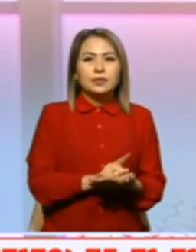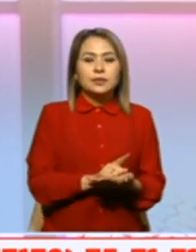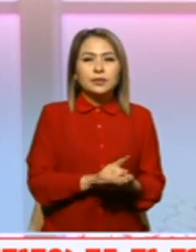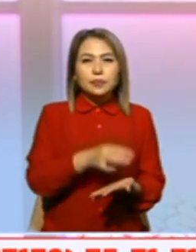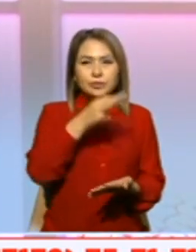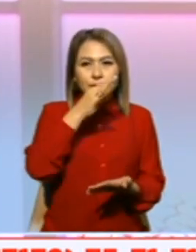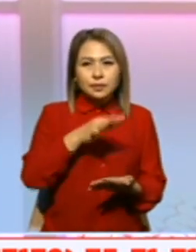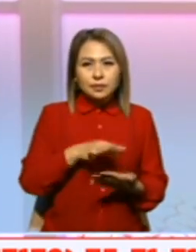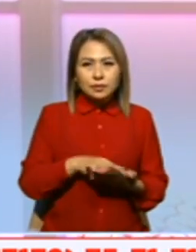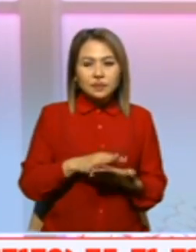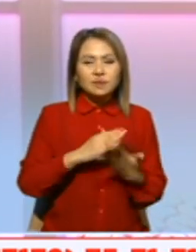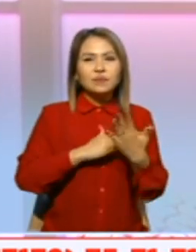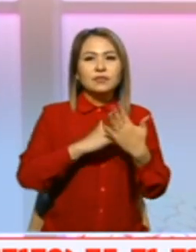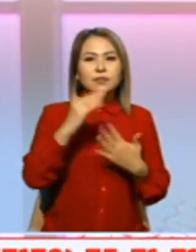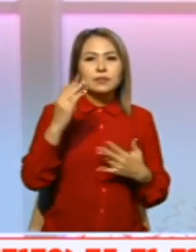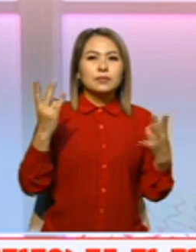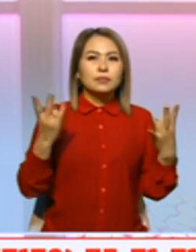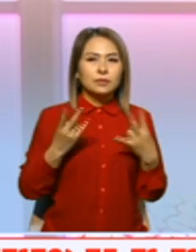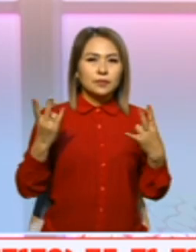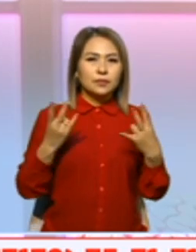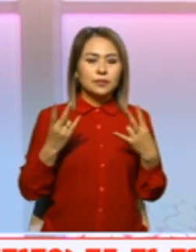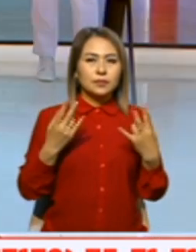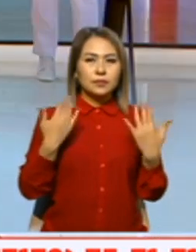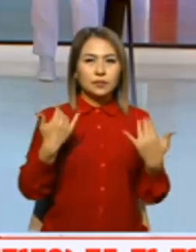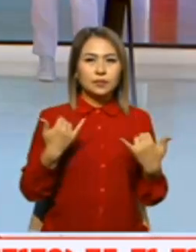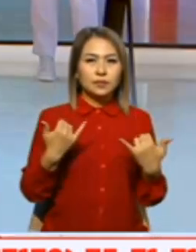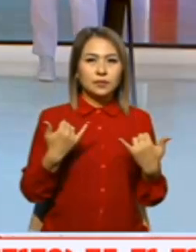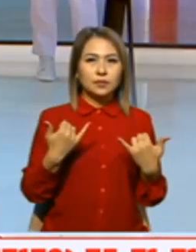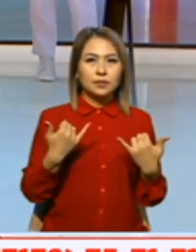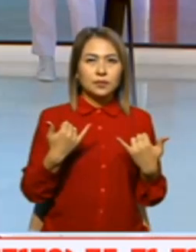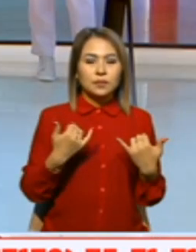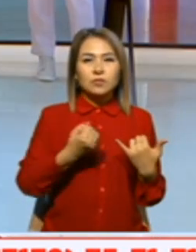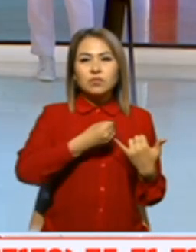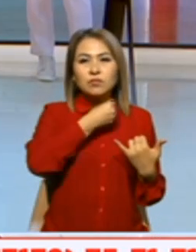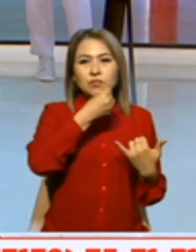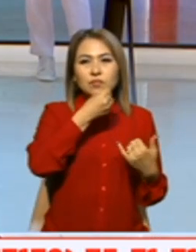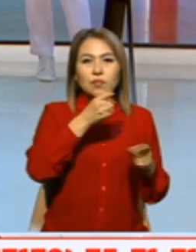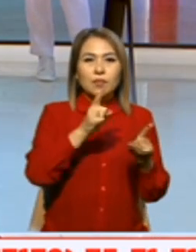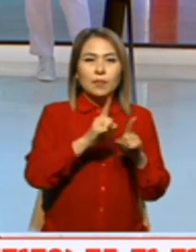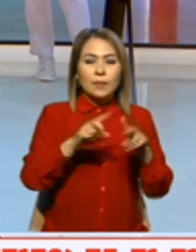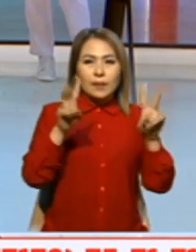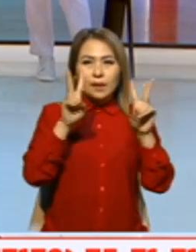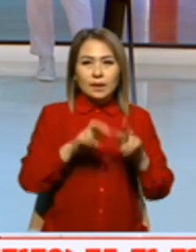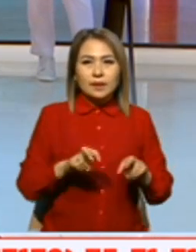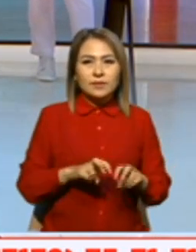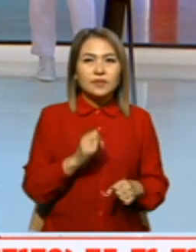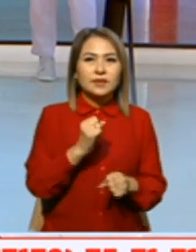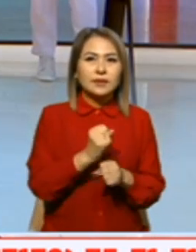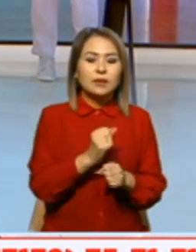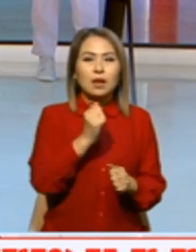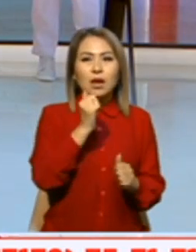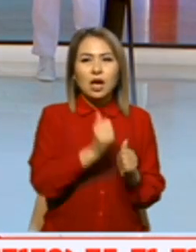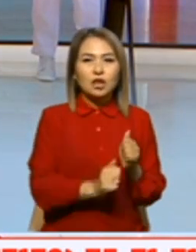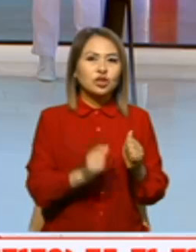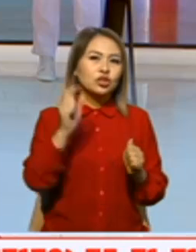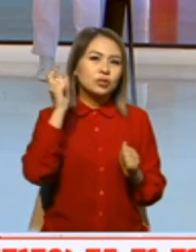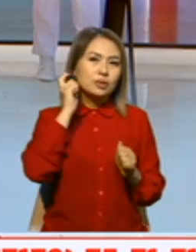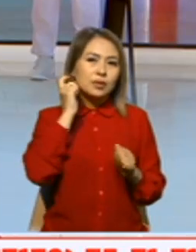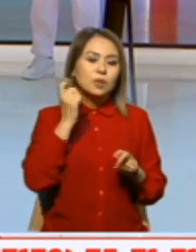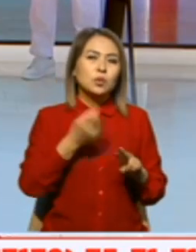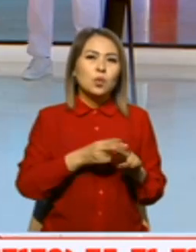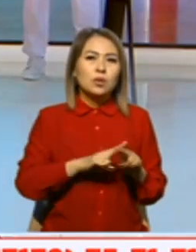оған жауапкершілік өте жоғары болу керек. Оны қазір бала түгіл үлкен адамдарда скрининг жүргізеді, иә? Қазір әр жастағы. Осы